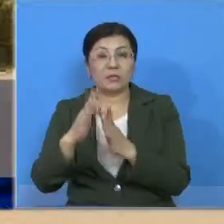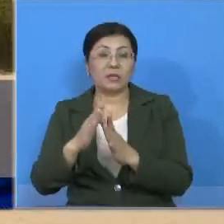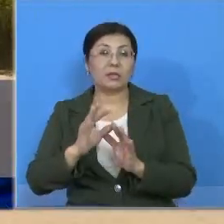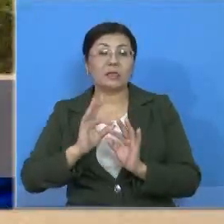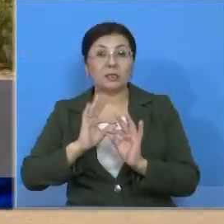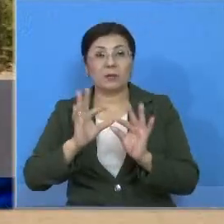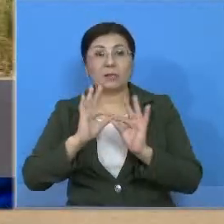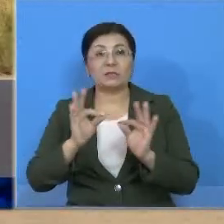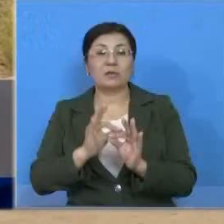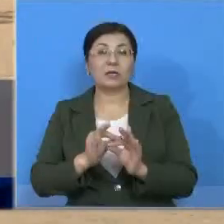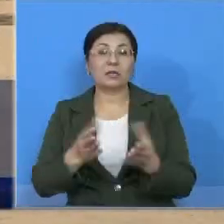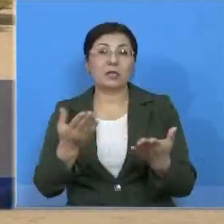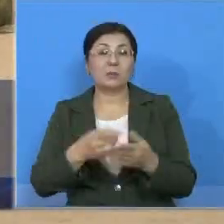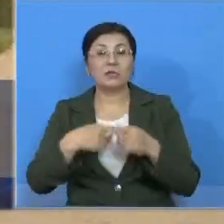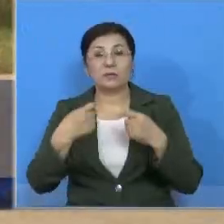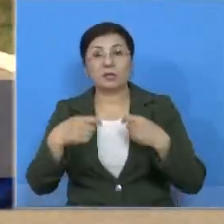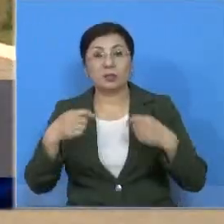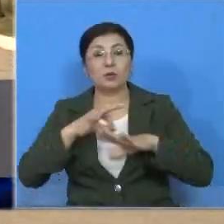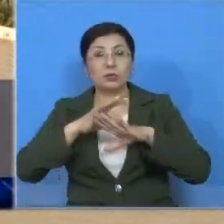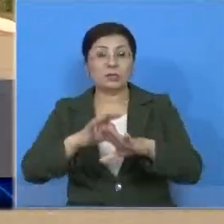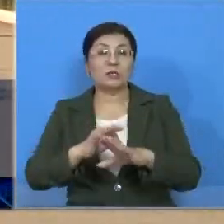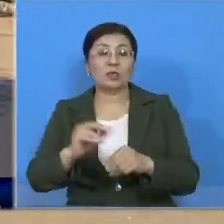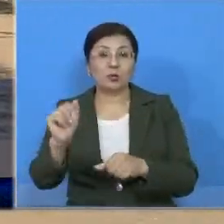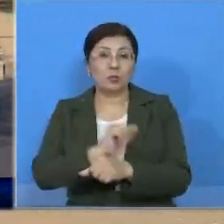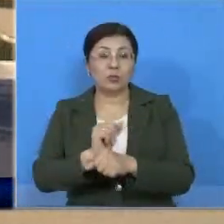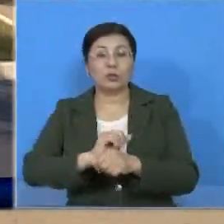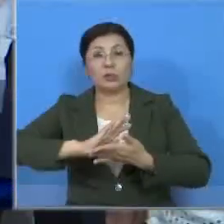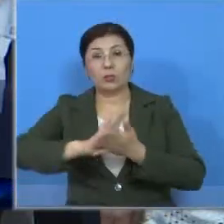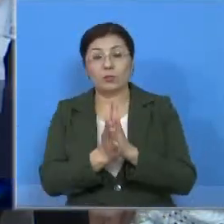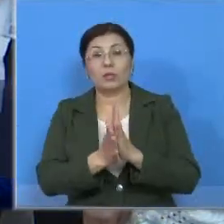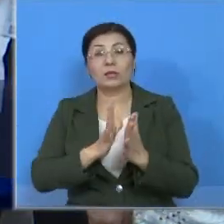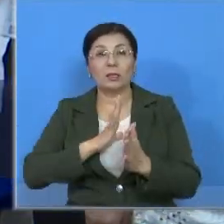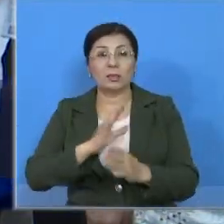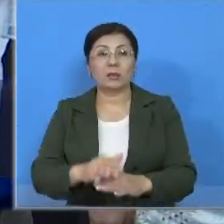мұнда мерекелік кеш өткен сайын көлігімізді қояр жер таппай қиналамыз дейді.